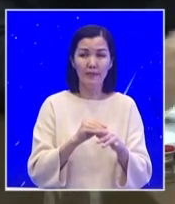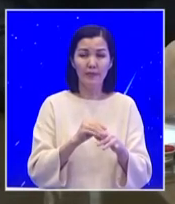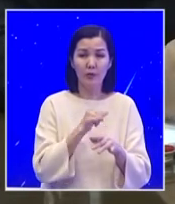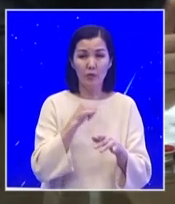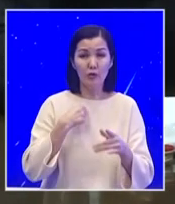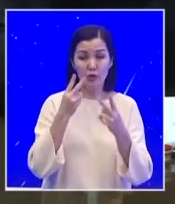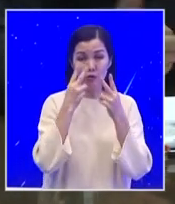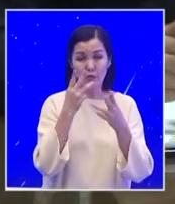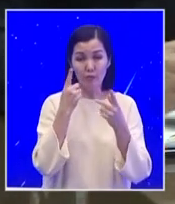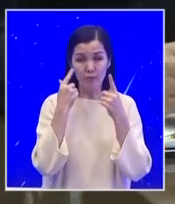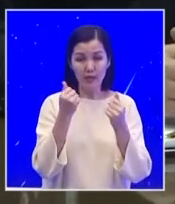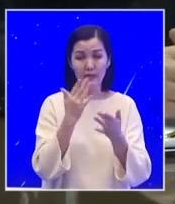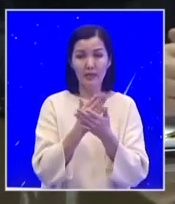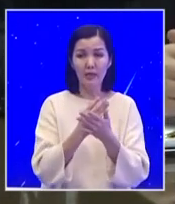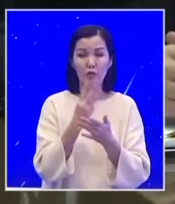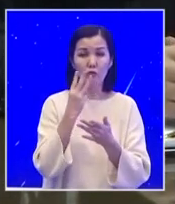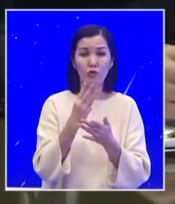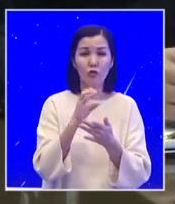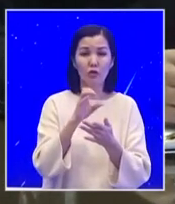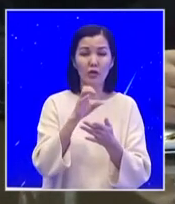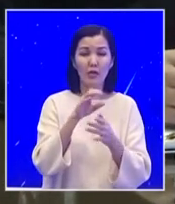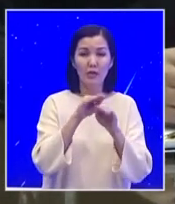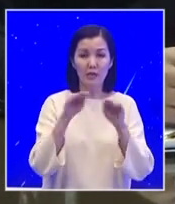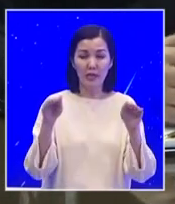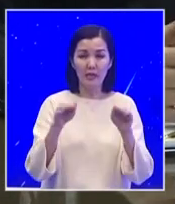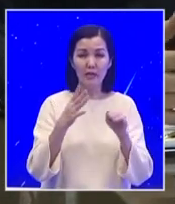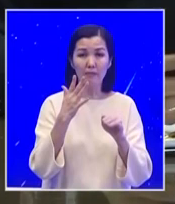Өздеріңіз көріп отырсыздар, даже үшінші сатының кезінде әлі науқастар